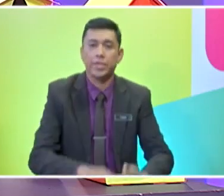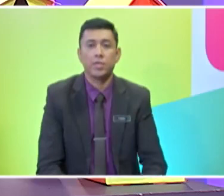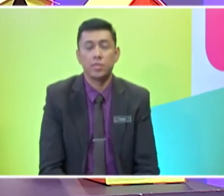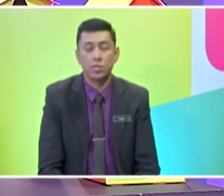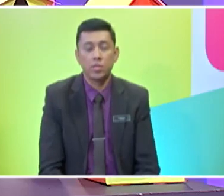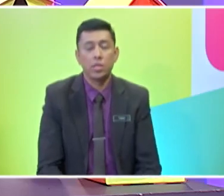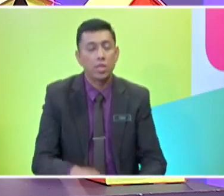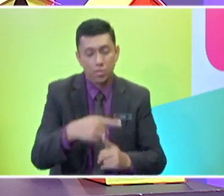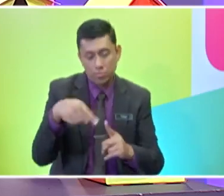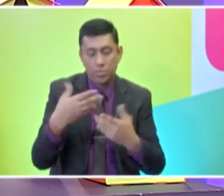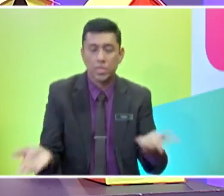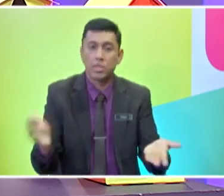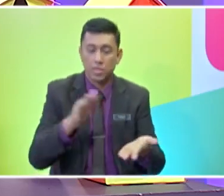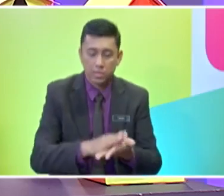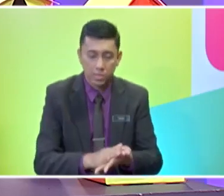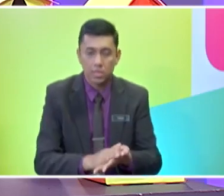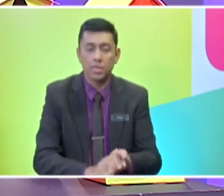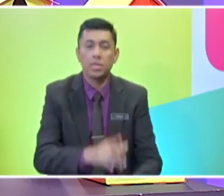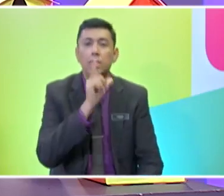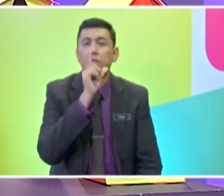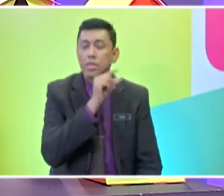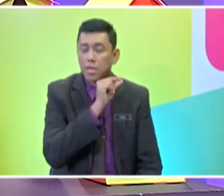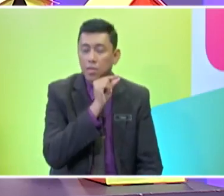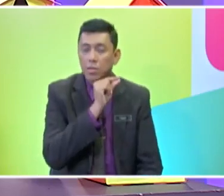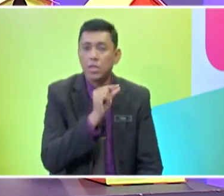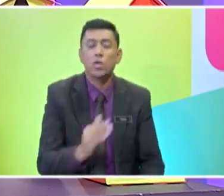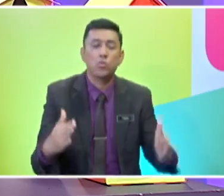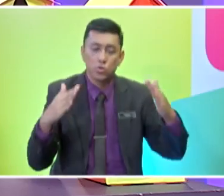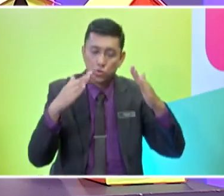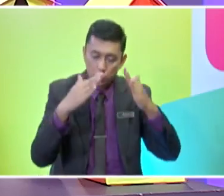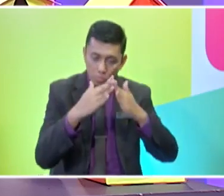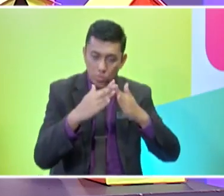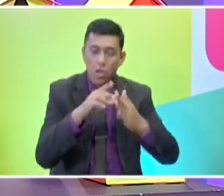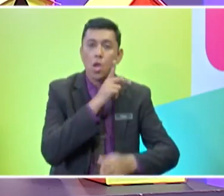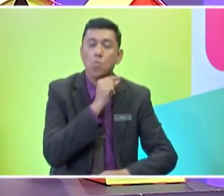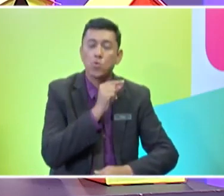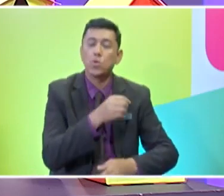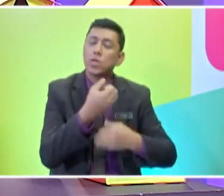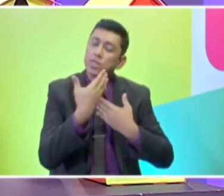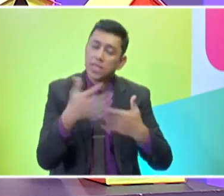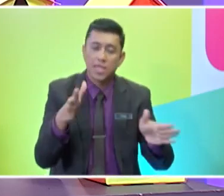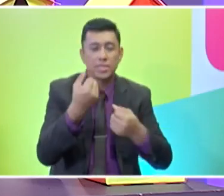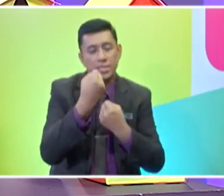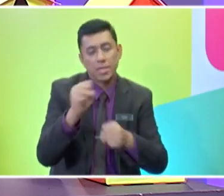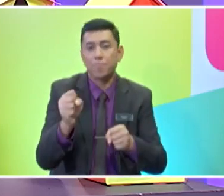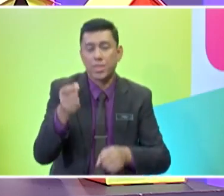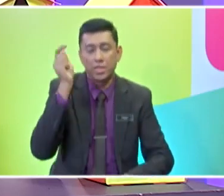itu kita tampal ya Tampilkan di atas rumah burung yang telah siap tadi